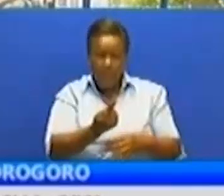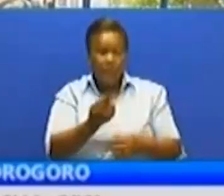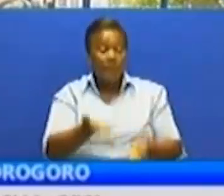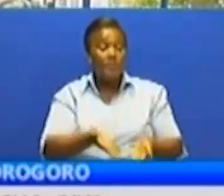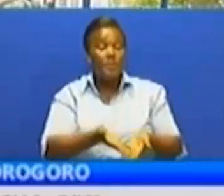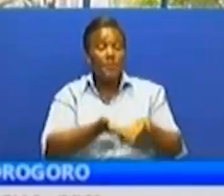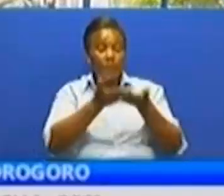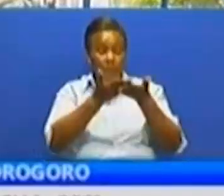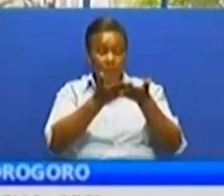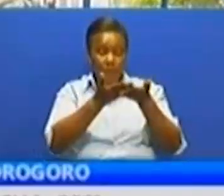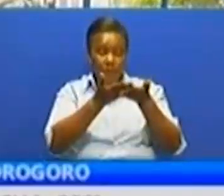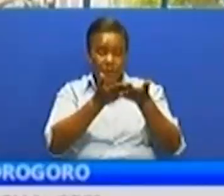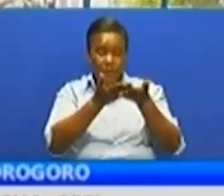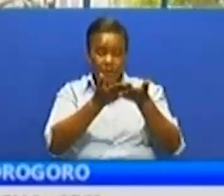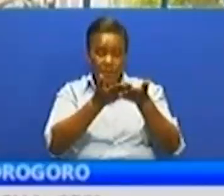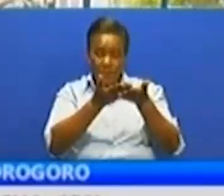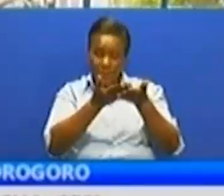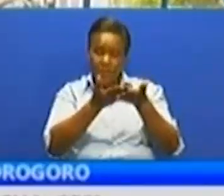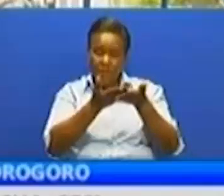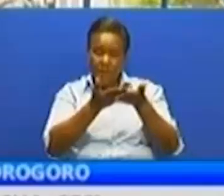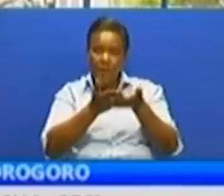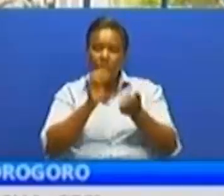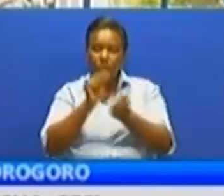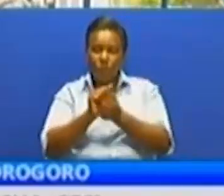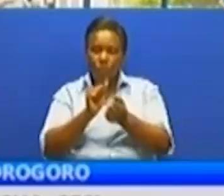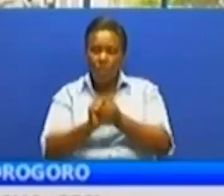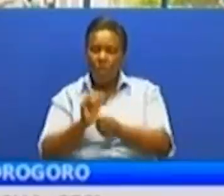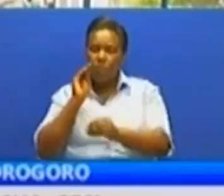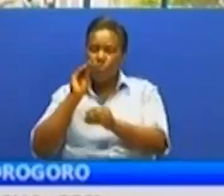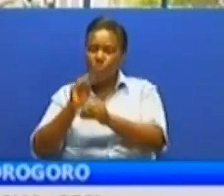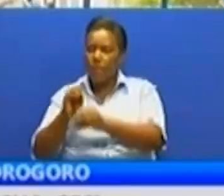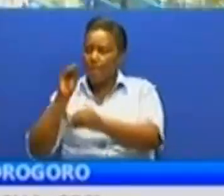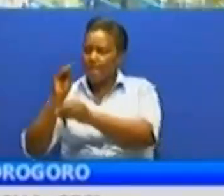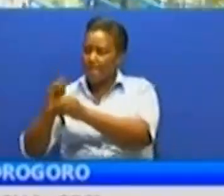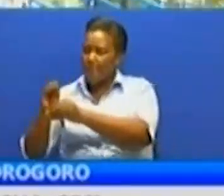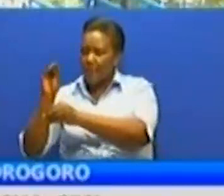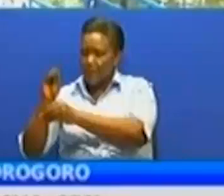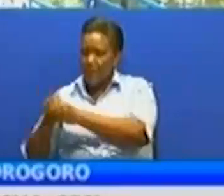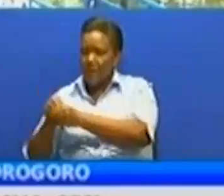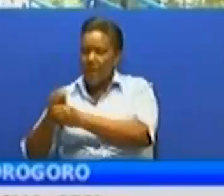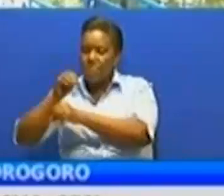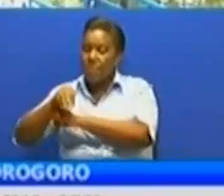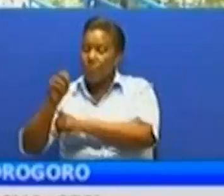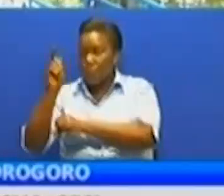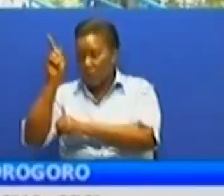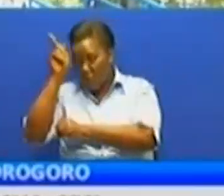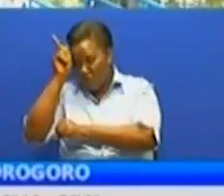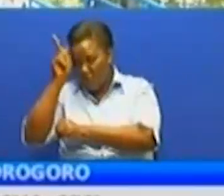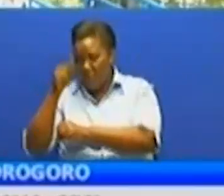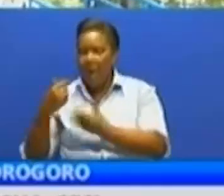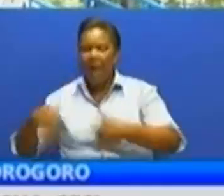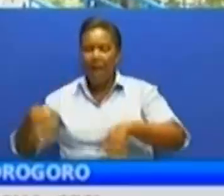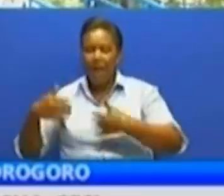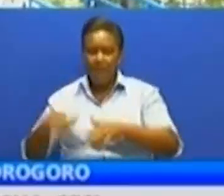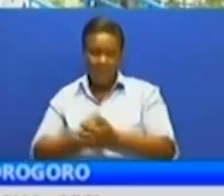itarahisisha kwamba sasa swala la uhimilishaji katika mkoa wa Morogoro halitakuwa tatizo tena. Inakuja tena kwa mnyama ambaye ni jike